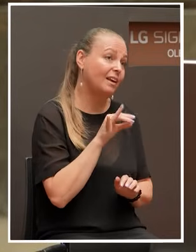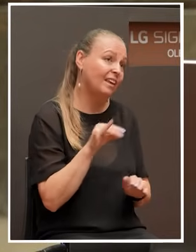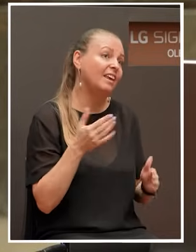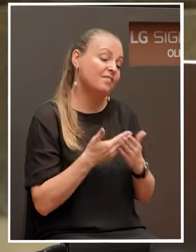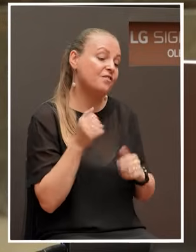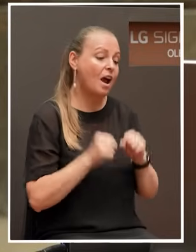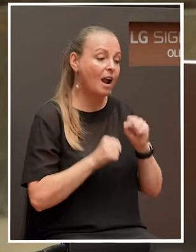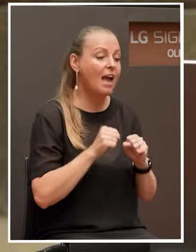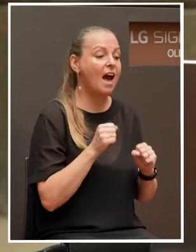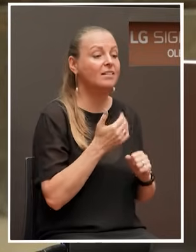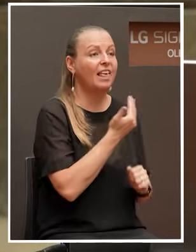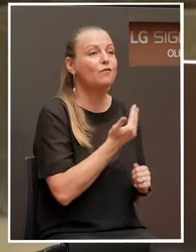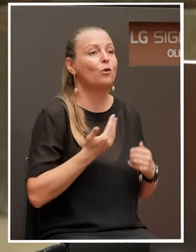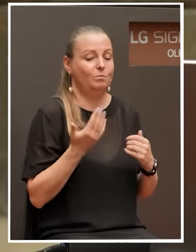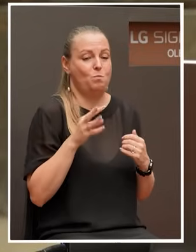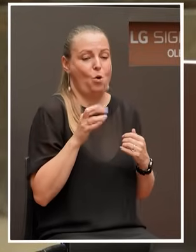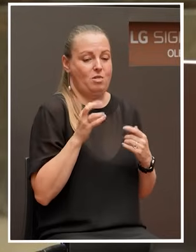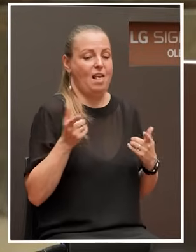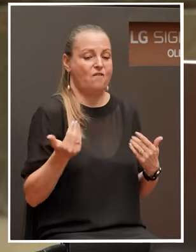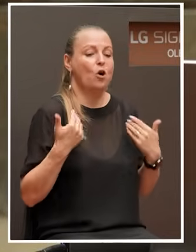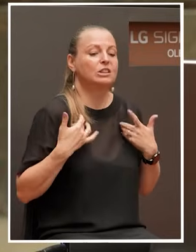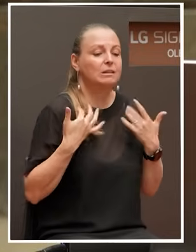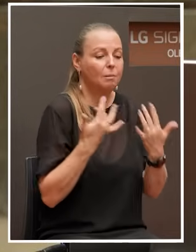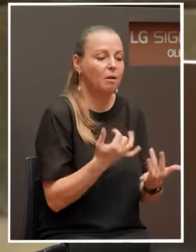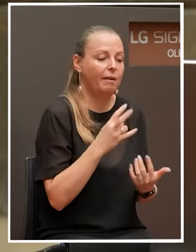его стремление к